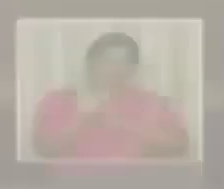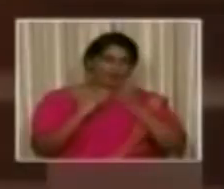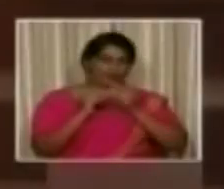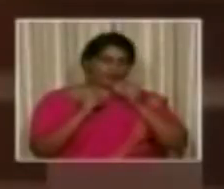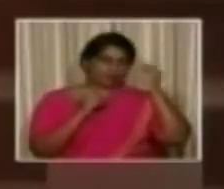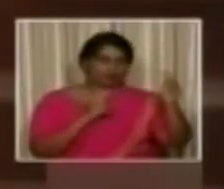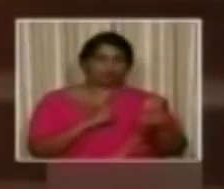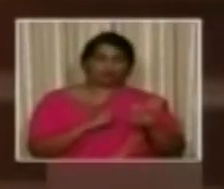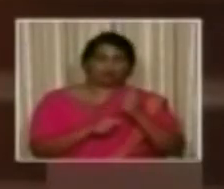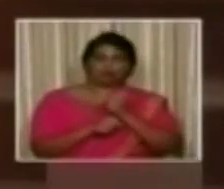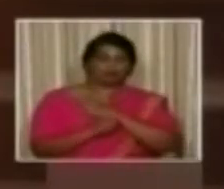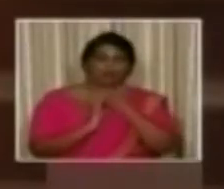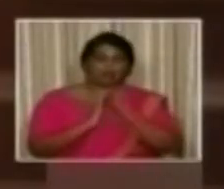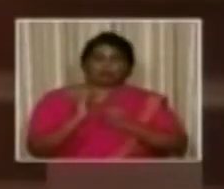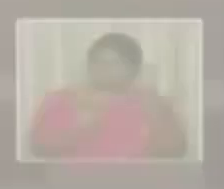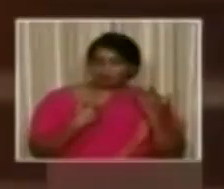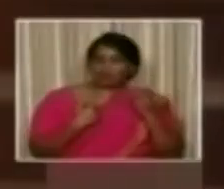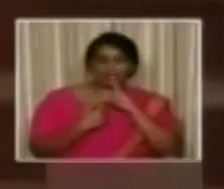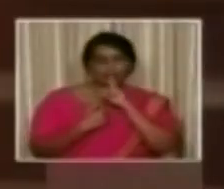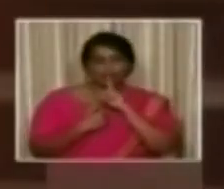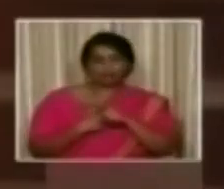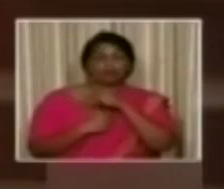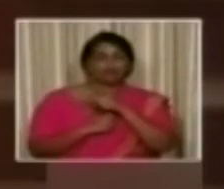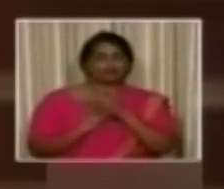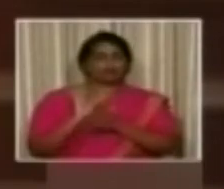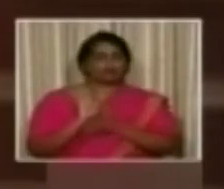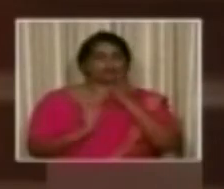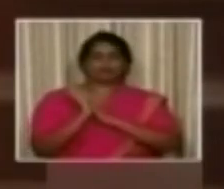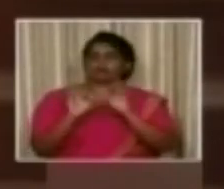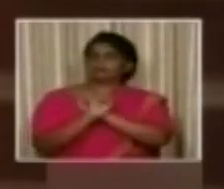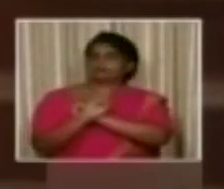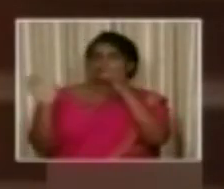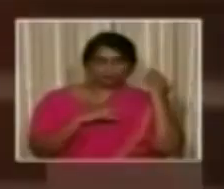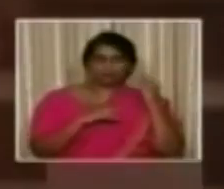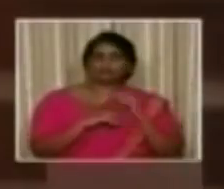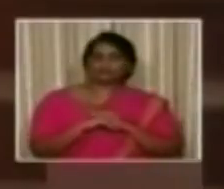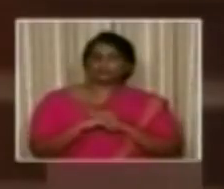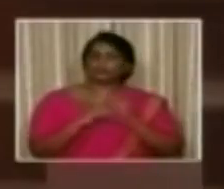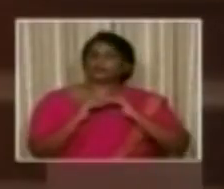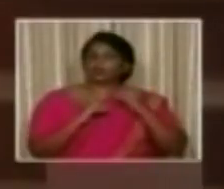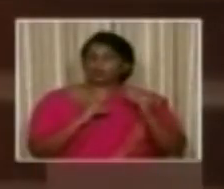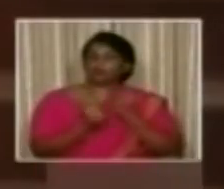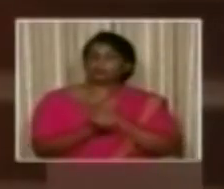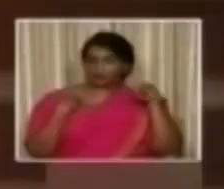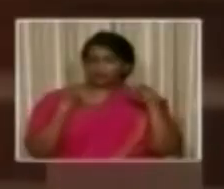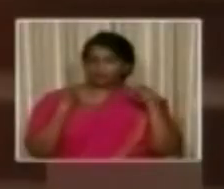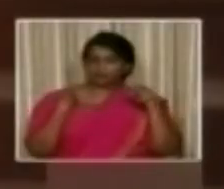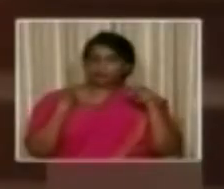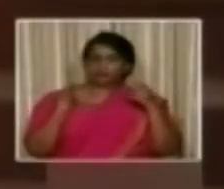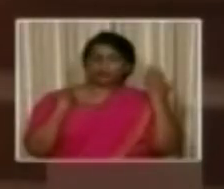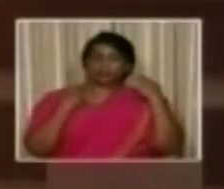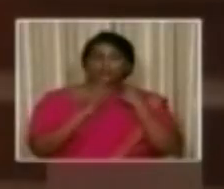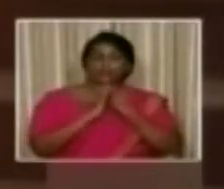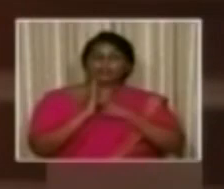சென்று நாட்டுக்கு தீ வைக்கும் வகையில் கருத்துக்களை வெளியிட்டார். அவரை அழைத்து வாக்குமூலம் ஒன்றை பெறுமாறு முன்னாள் போலீஸ் மாதிபரிடம்